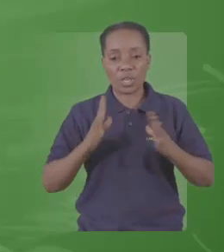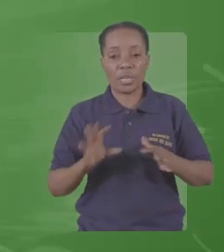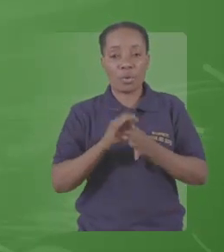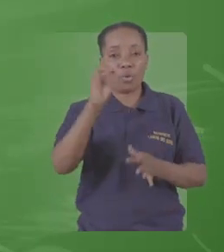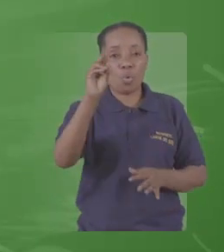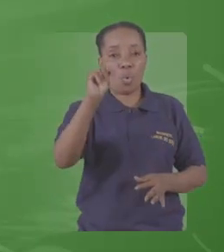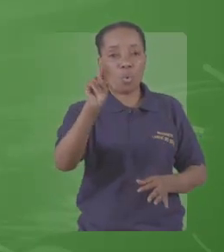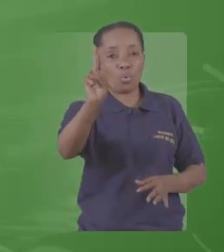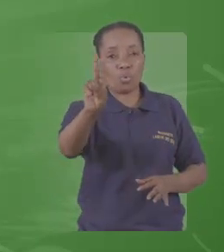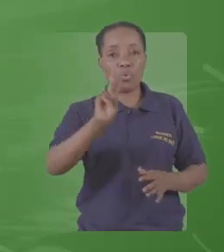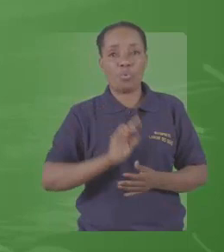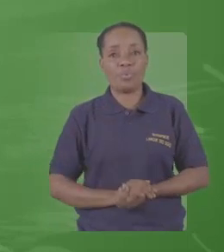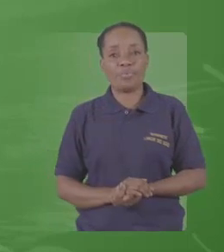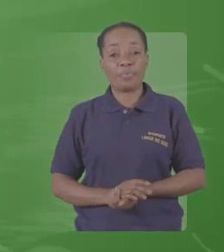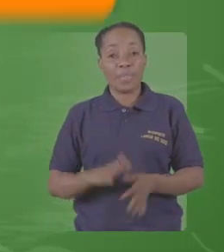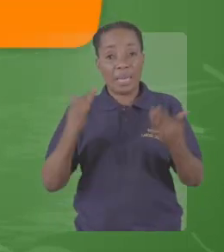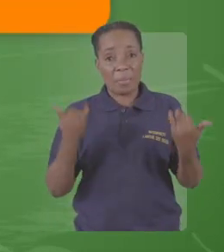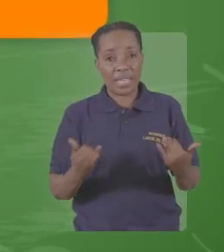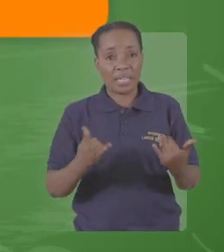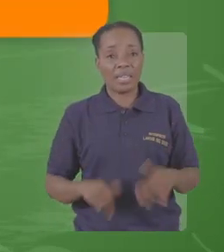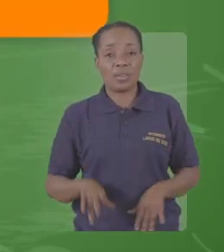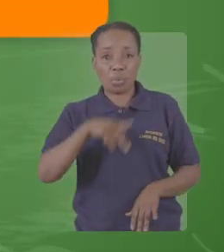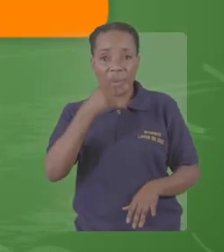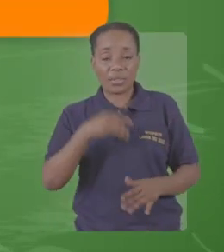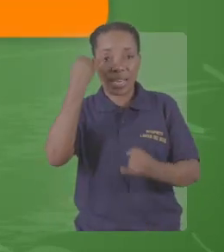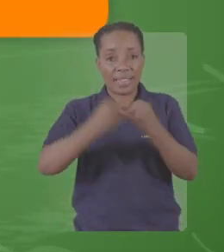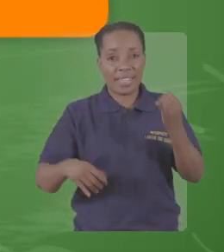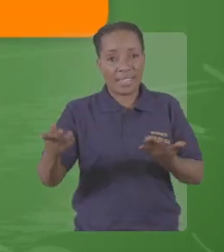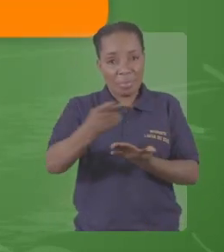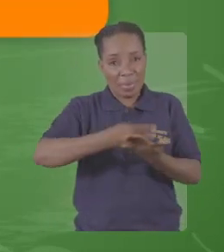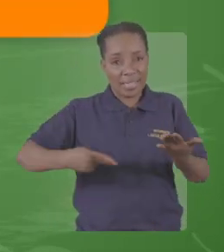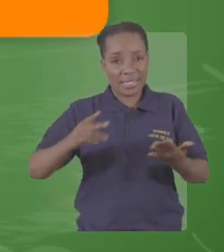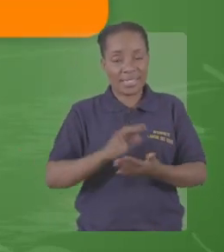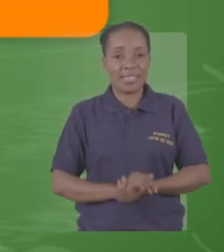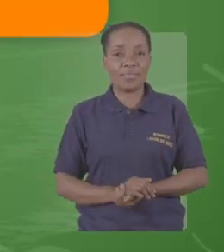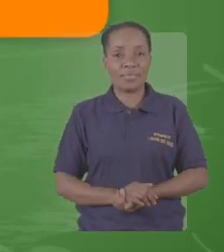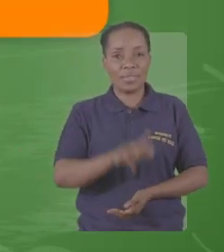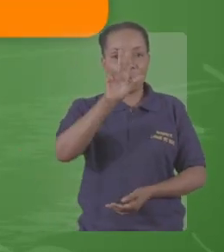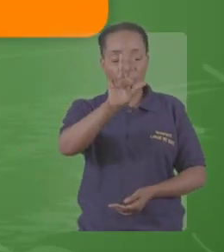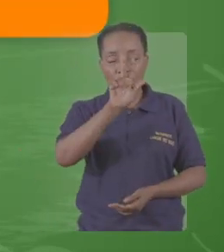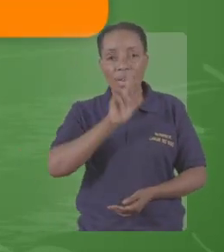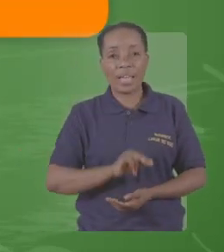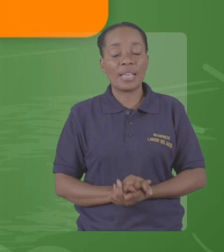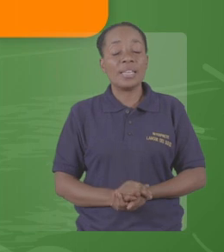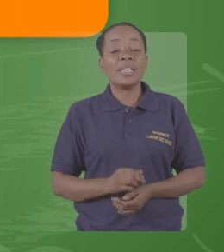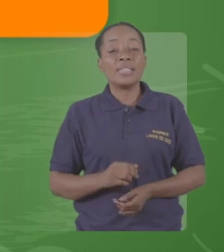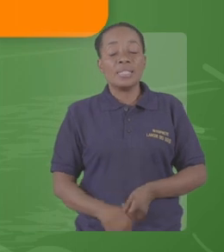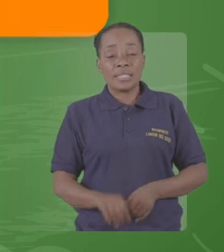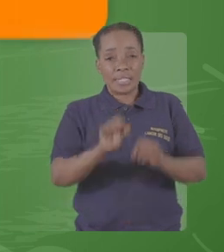Ainsi, nous abordons la dernière partie, Grand 3, un système économique libéral